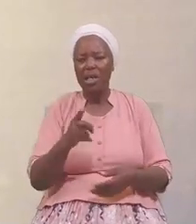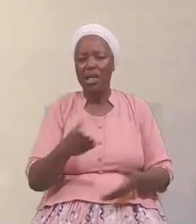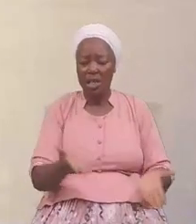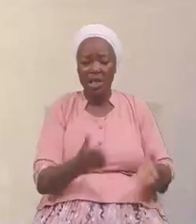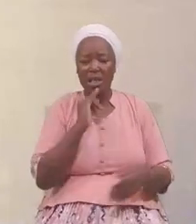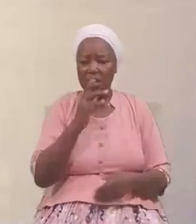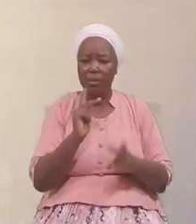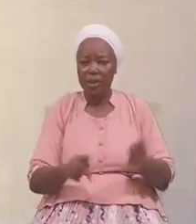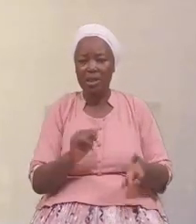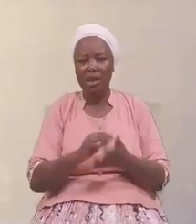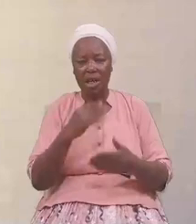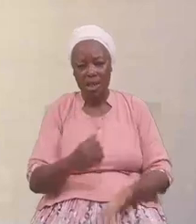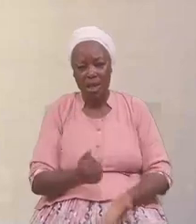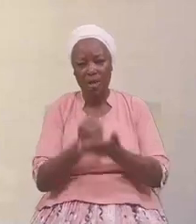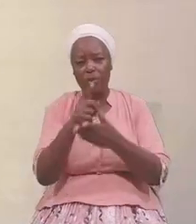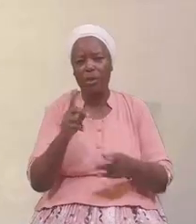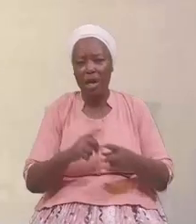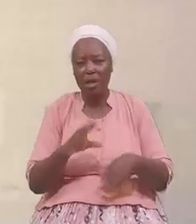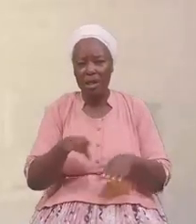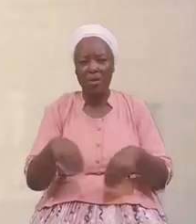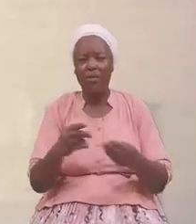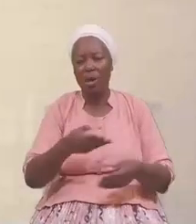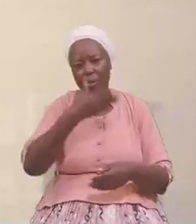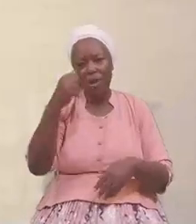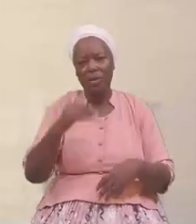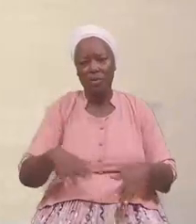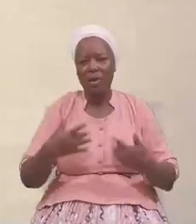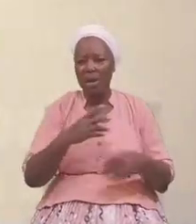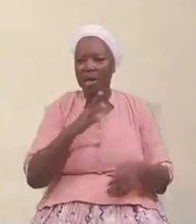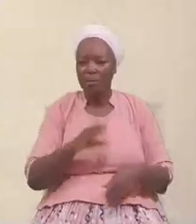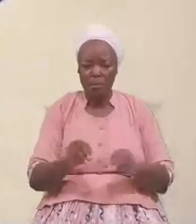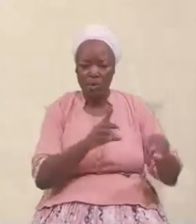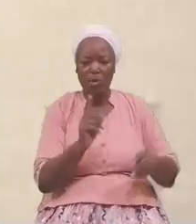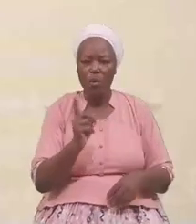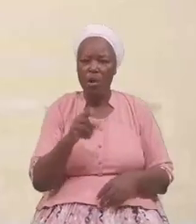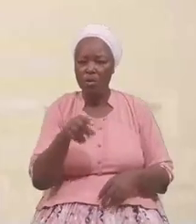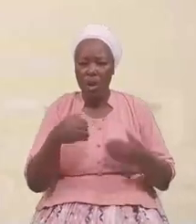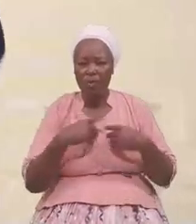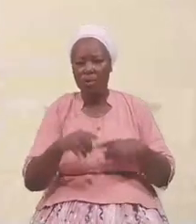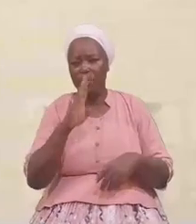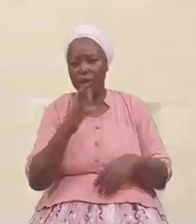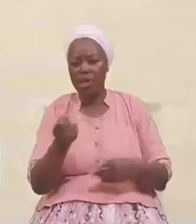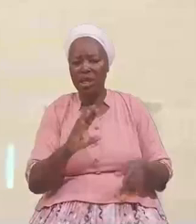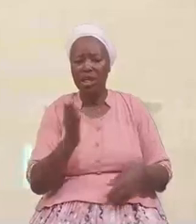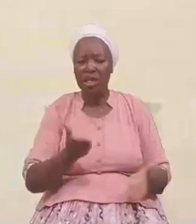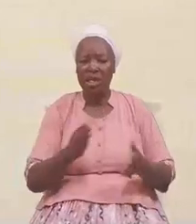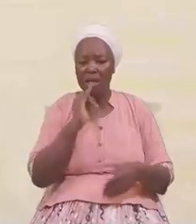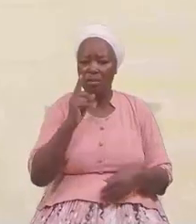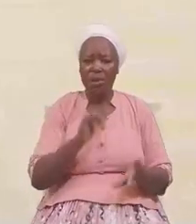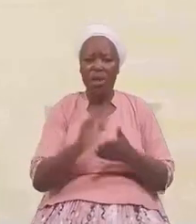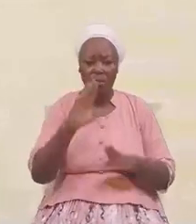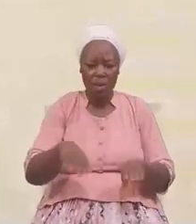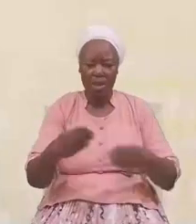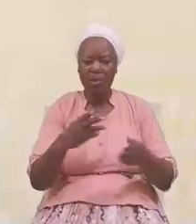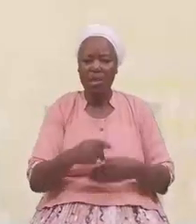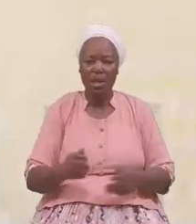vie, qui peut te placer là où tu dois être. Voici celui qui peut te donner le plus grand